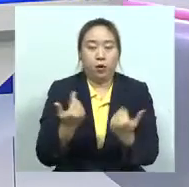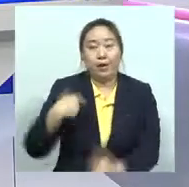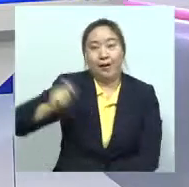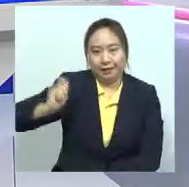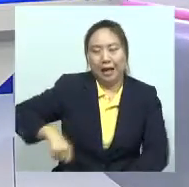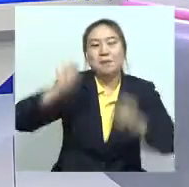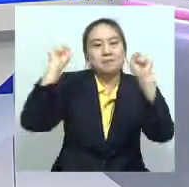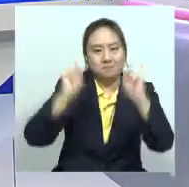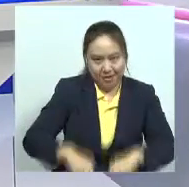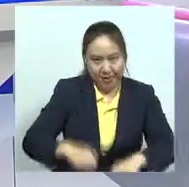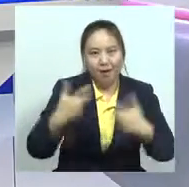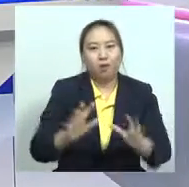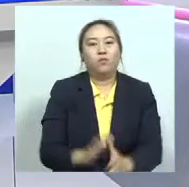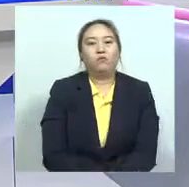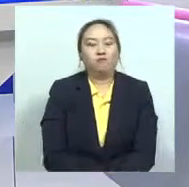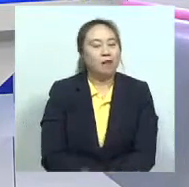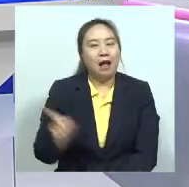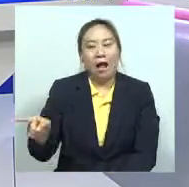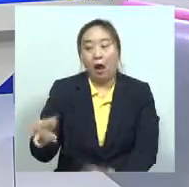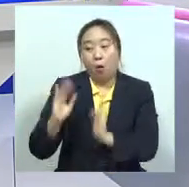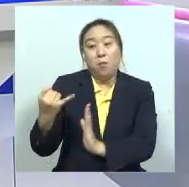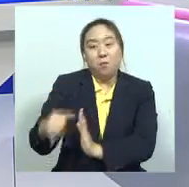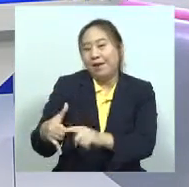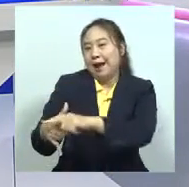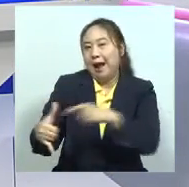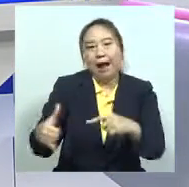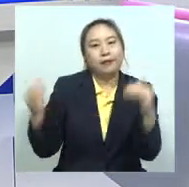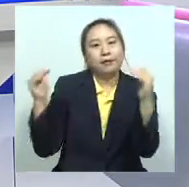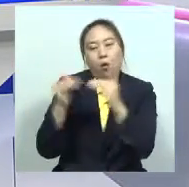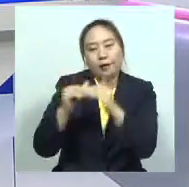ลก็พิพากษาออกมาแล้วนะคะตัดสินประหารชีวิตรวม6คนด้วยกันค่ะ